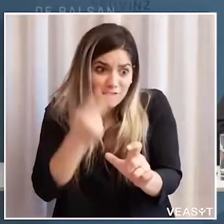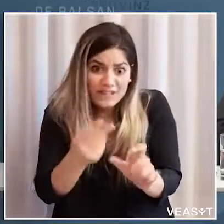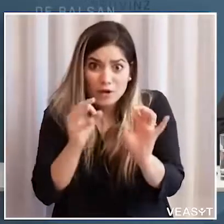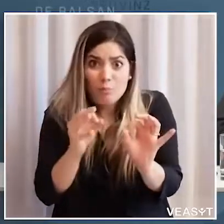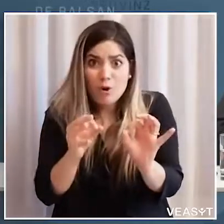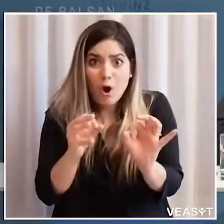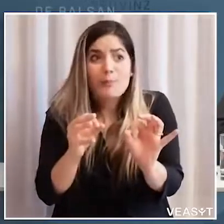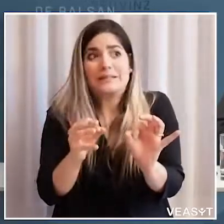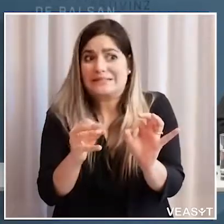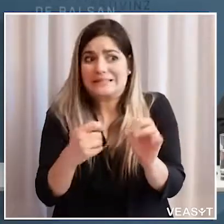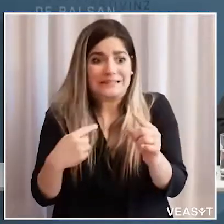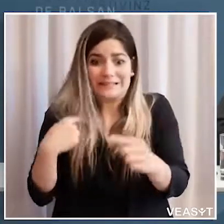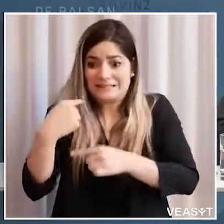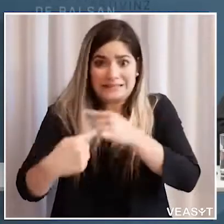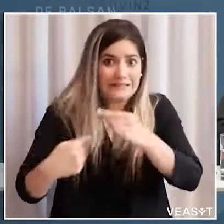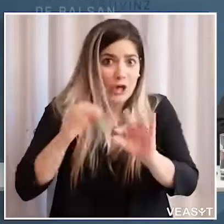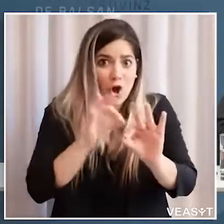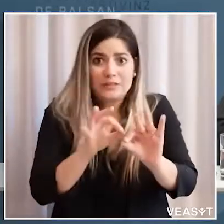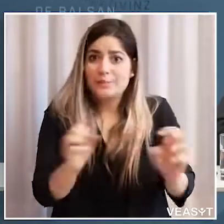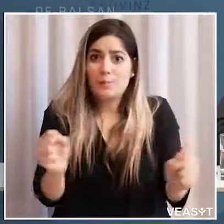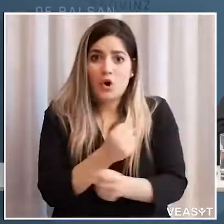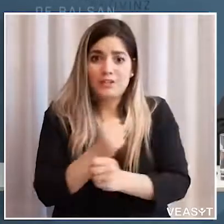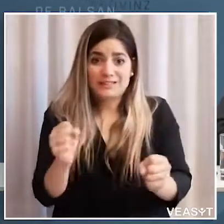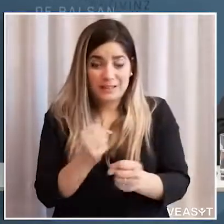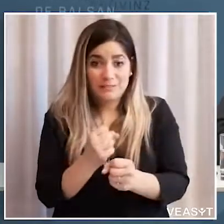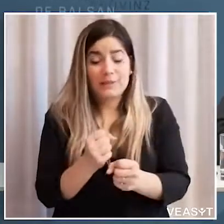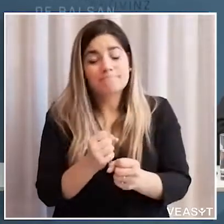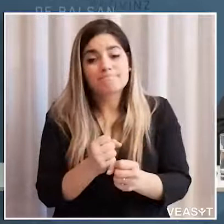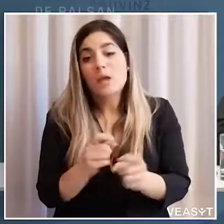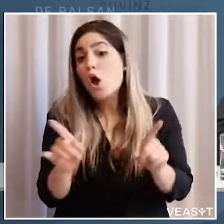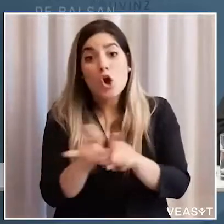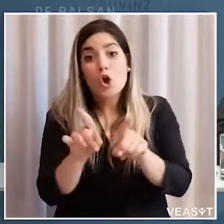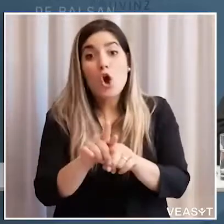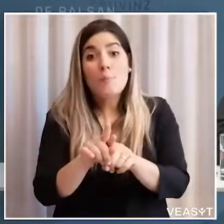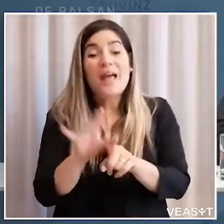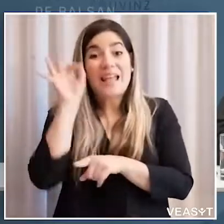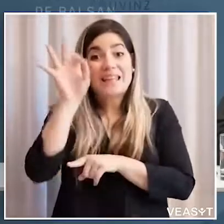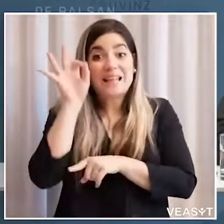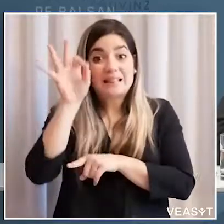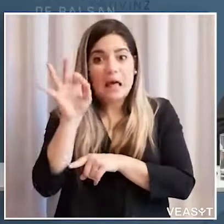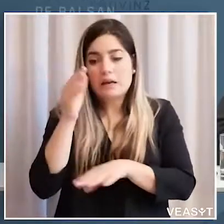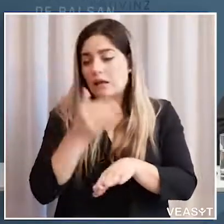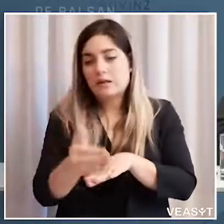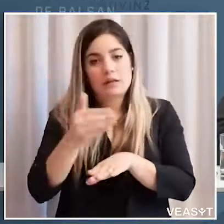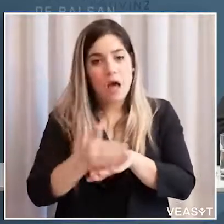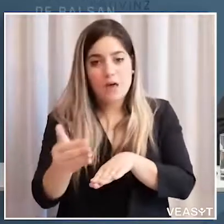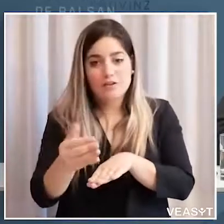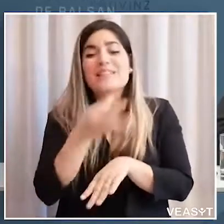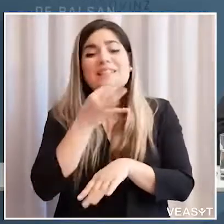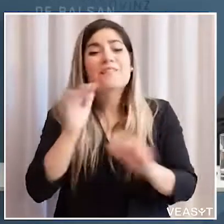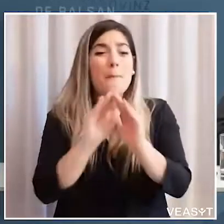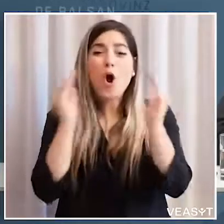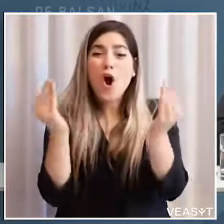resi conti conto che non si poteva andare avanti come l'ha fatto anche tra l'altro con tanto ritardo l'inghilterra cioè tutti i paesi al mondo